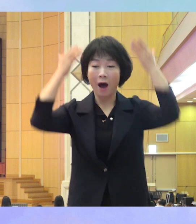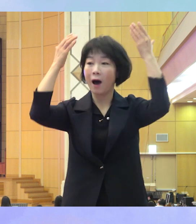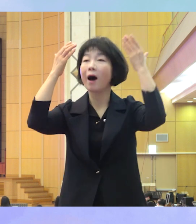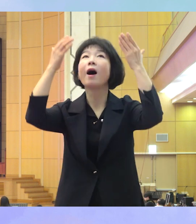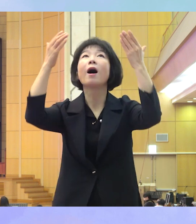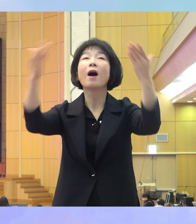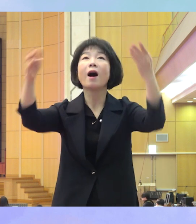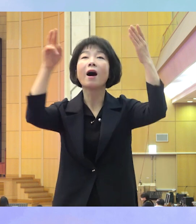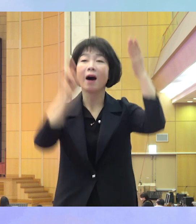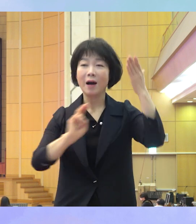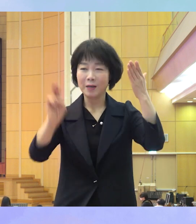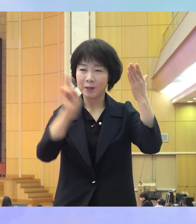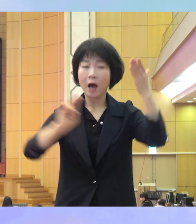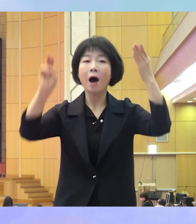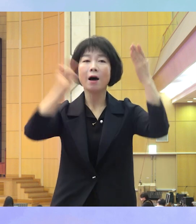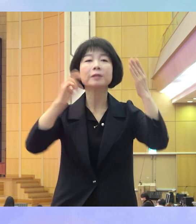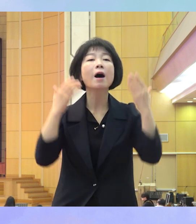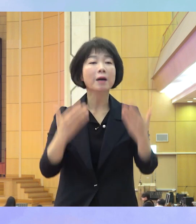예배합니다.